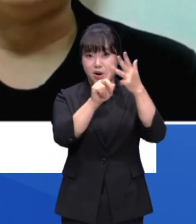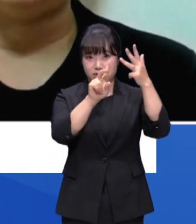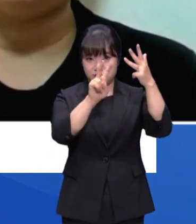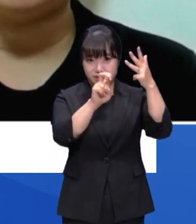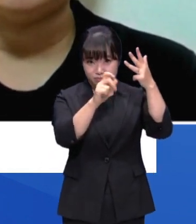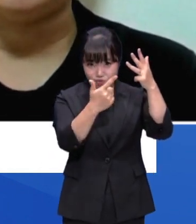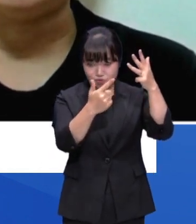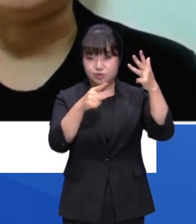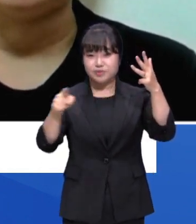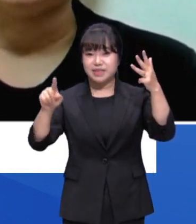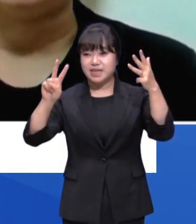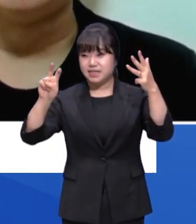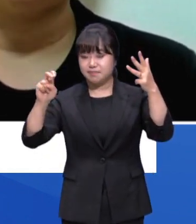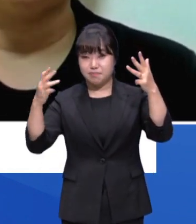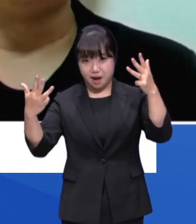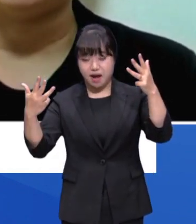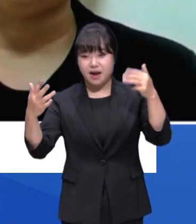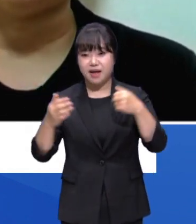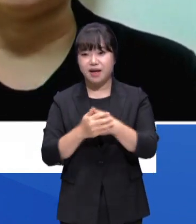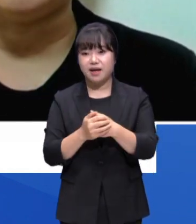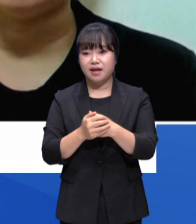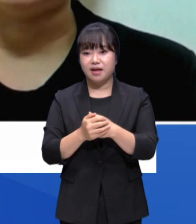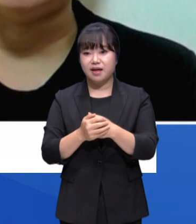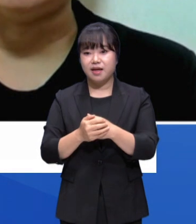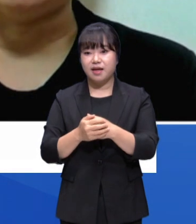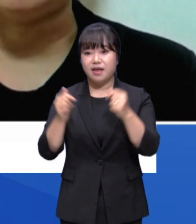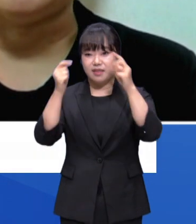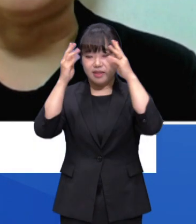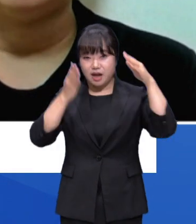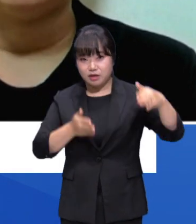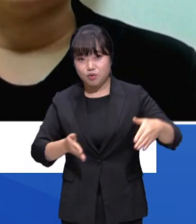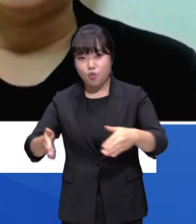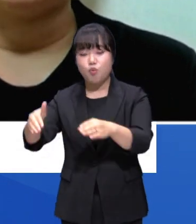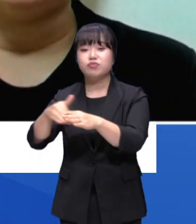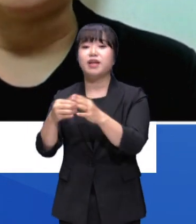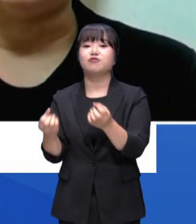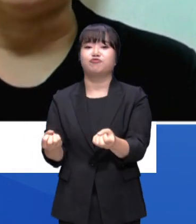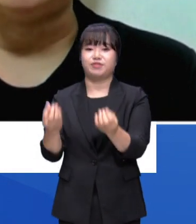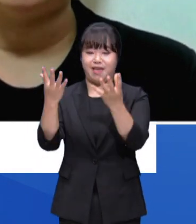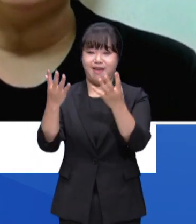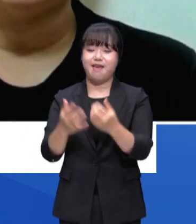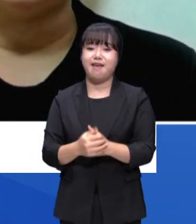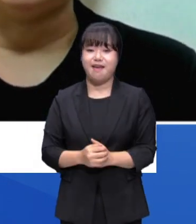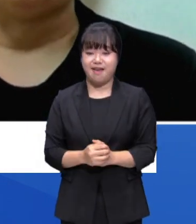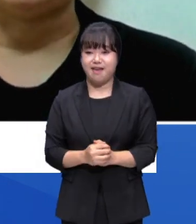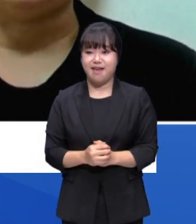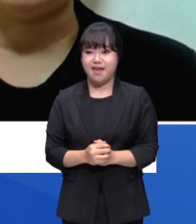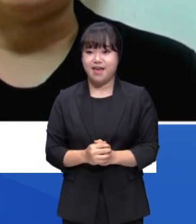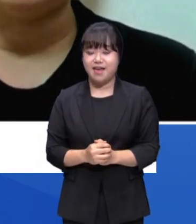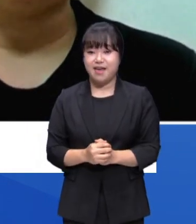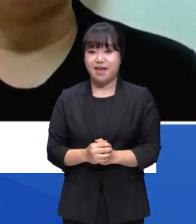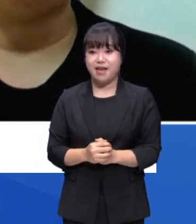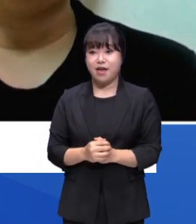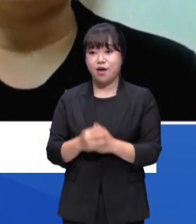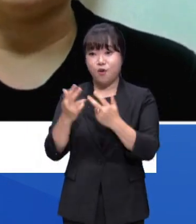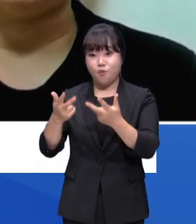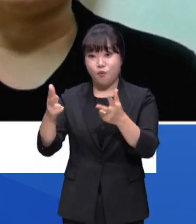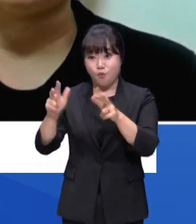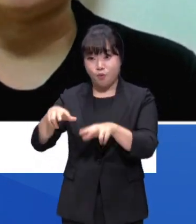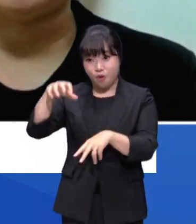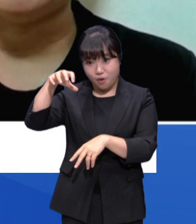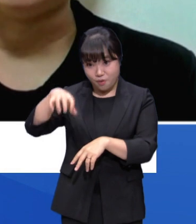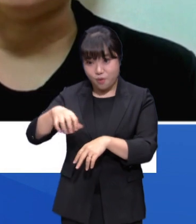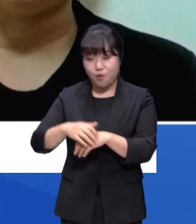26일부터 28일까지 대학로 문화축제가 진행이 됩니다. 대학로 문화축제는 예, 마로니에 공원 좋은